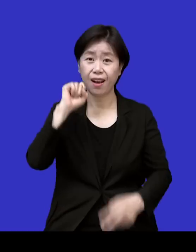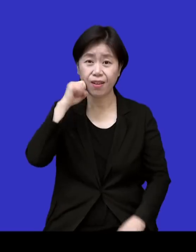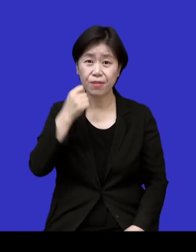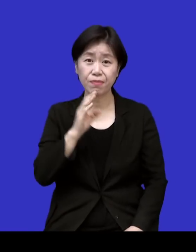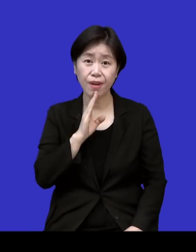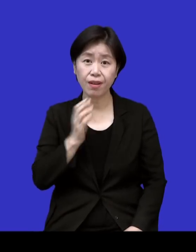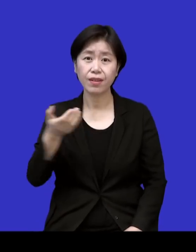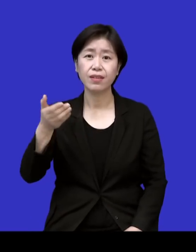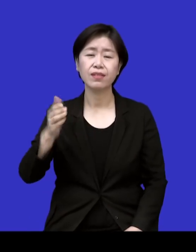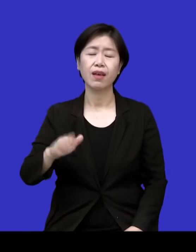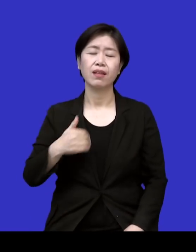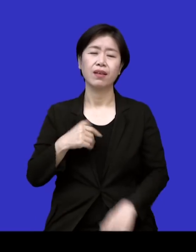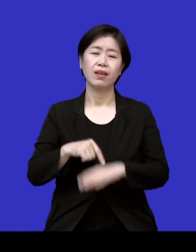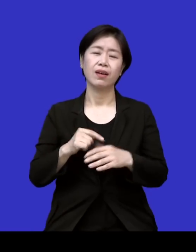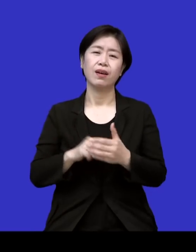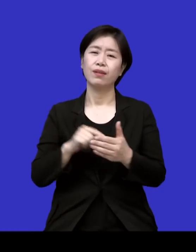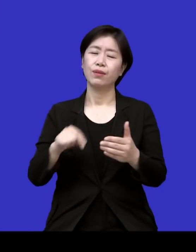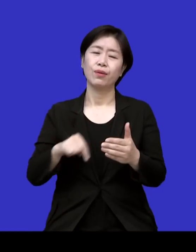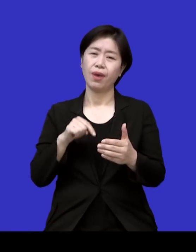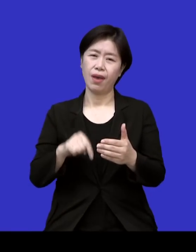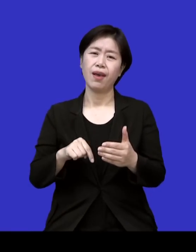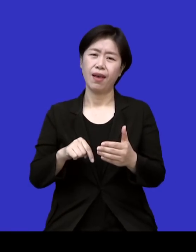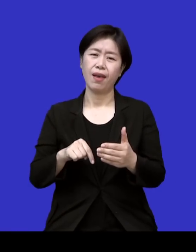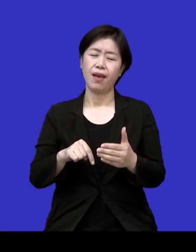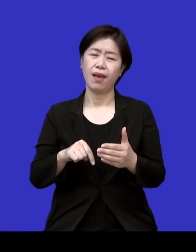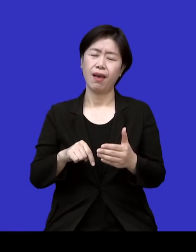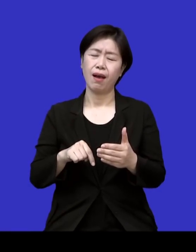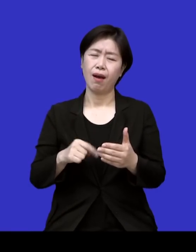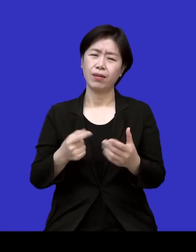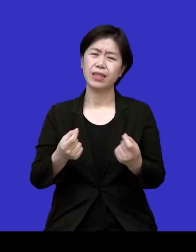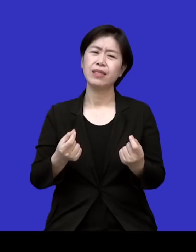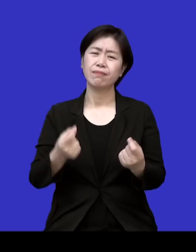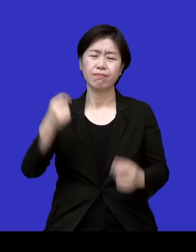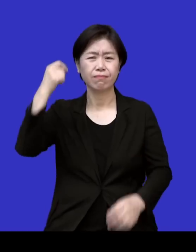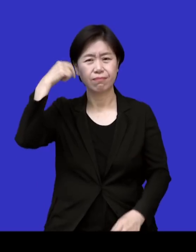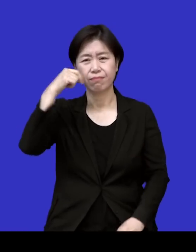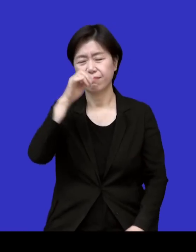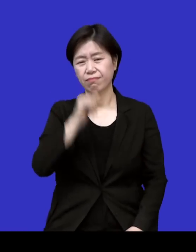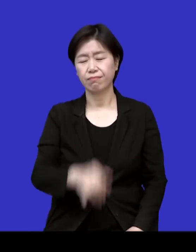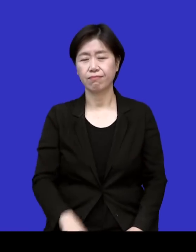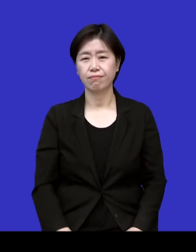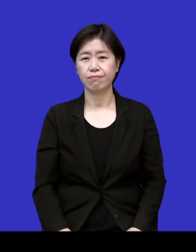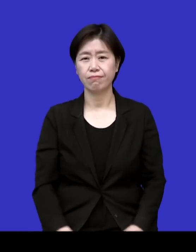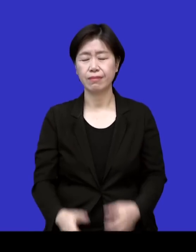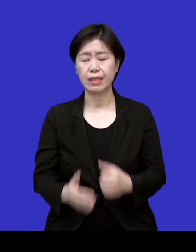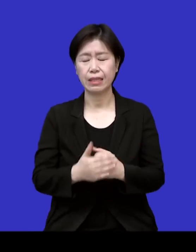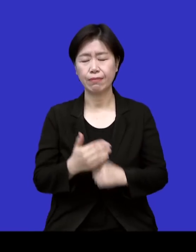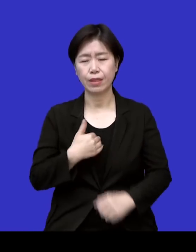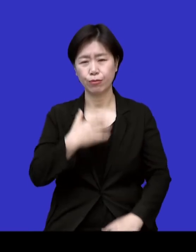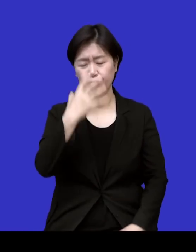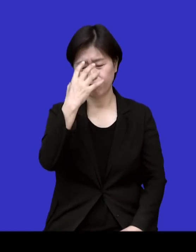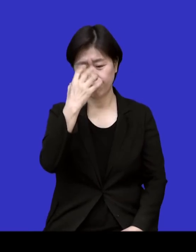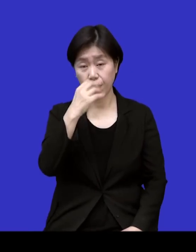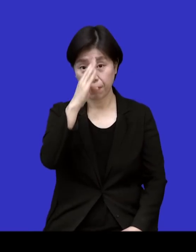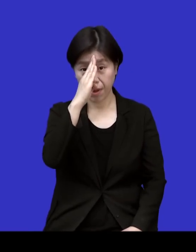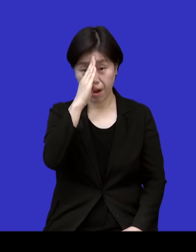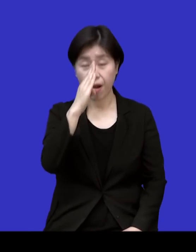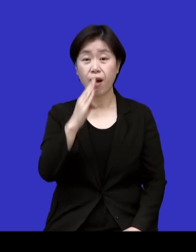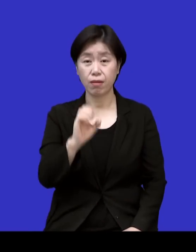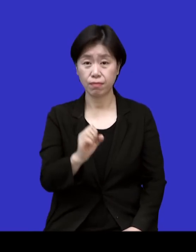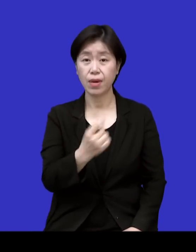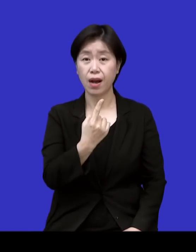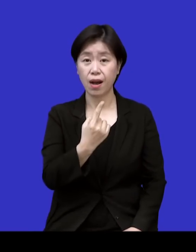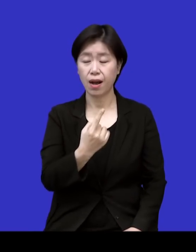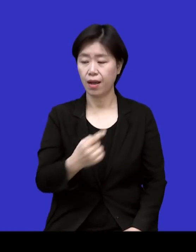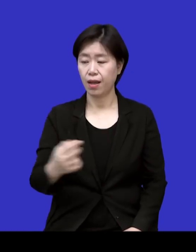그런 마음이 아직도 남아 있구나. 이제 이런 걸 생각하면서 네. 아, 이 우울증으로 인해서 아이와